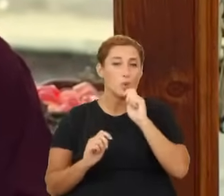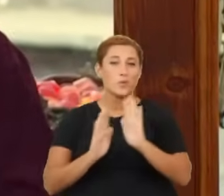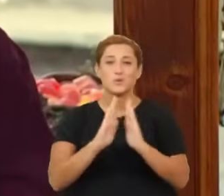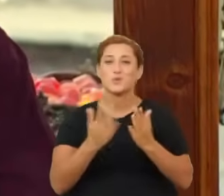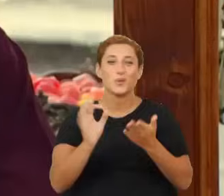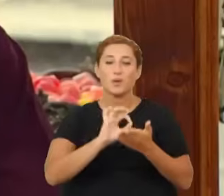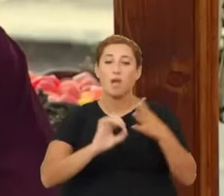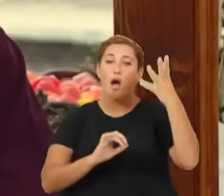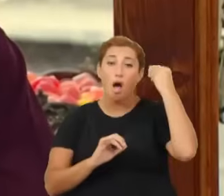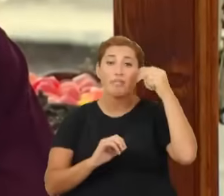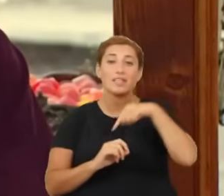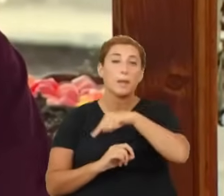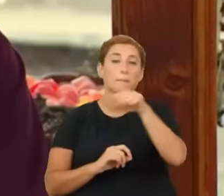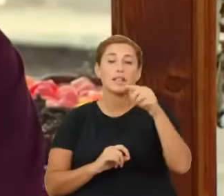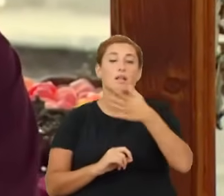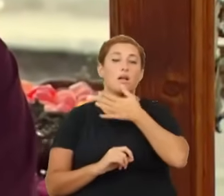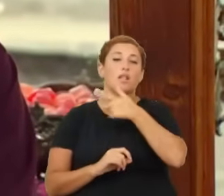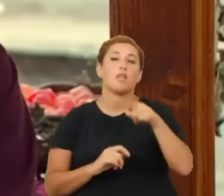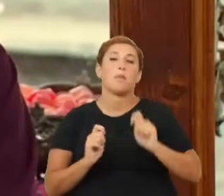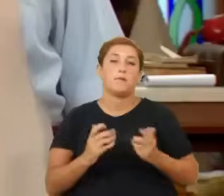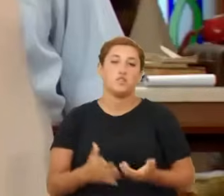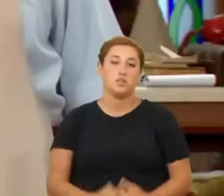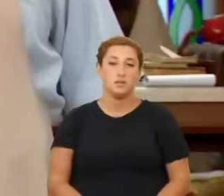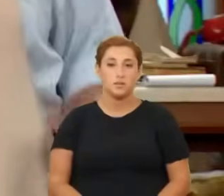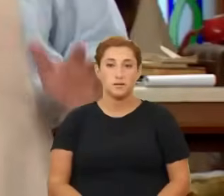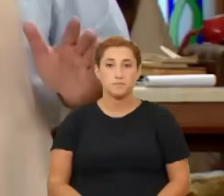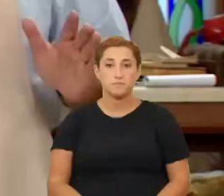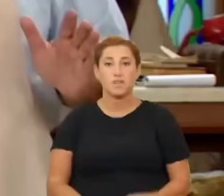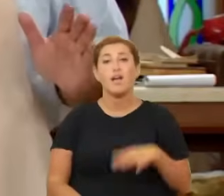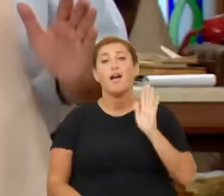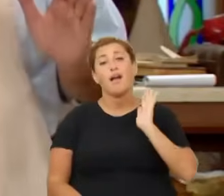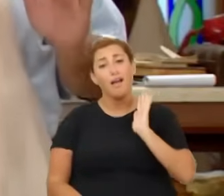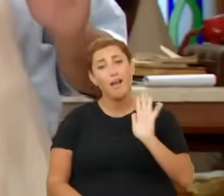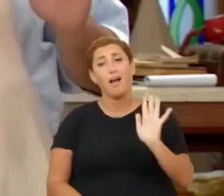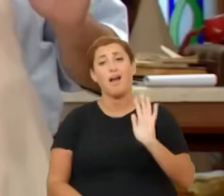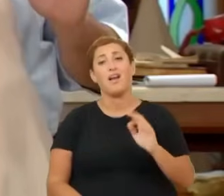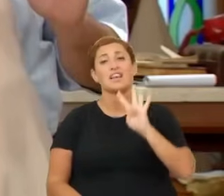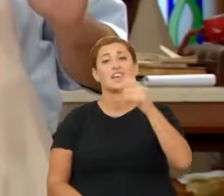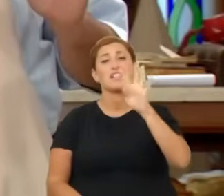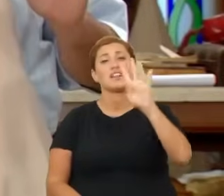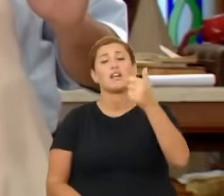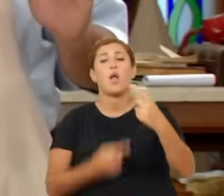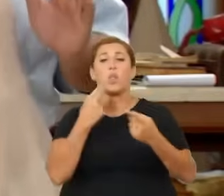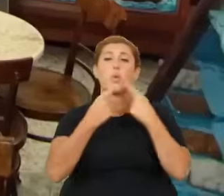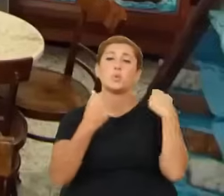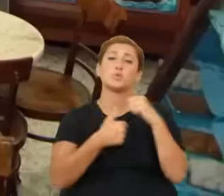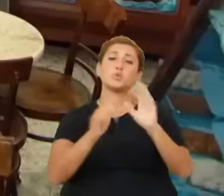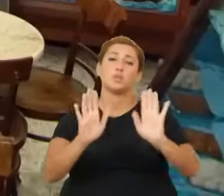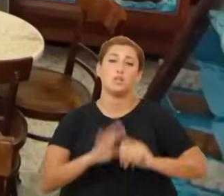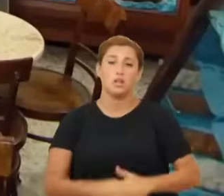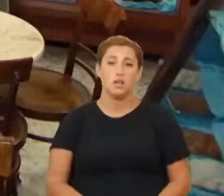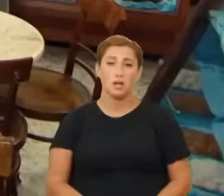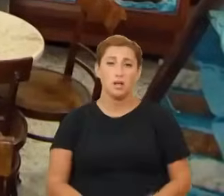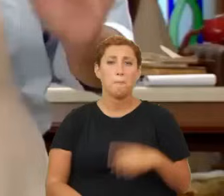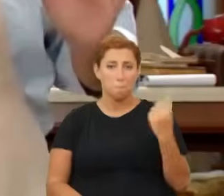sözlükteki anlamıyla bilinecek. Ah! Herkese 46, 46 konuşuyorsun yine.